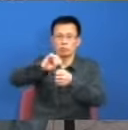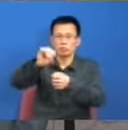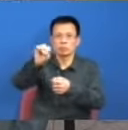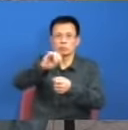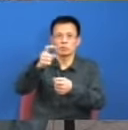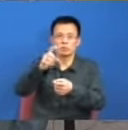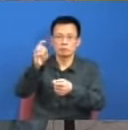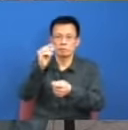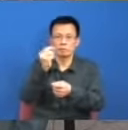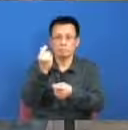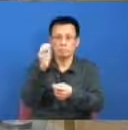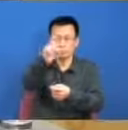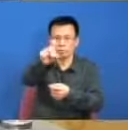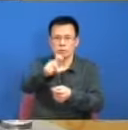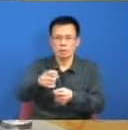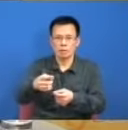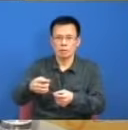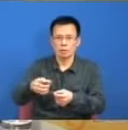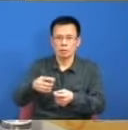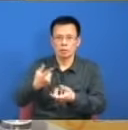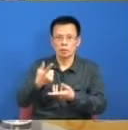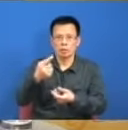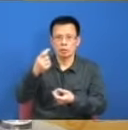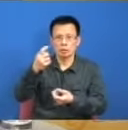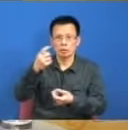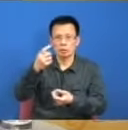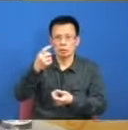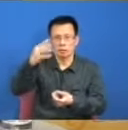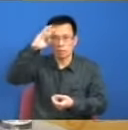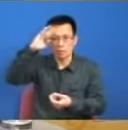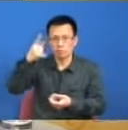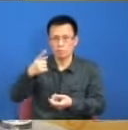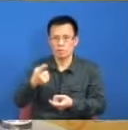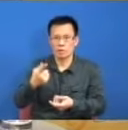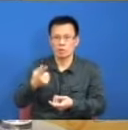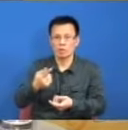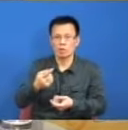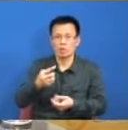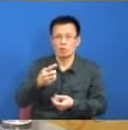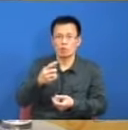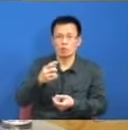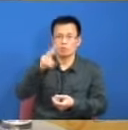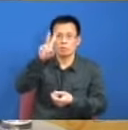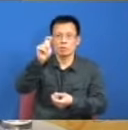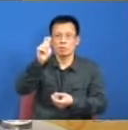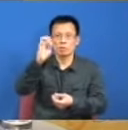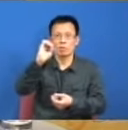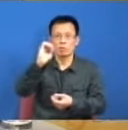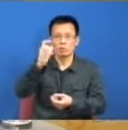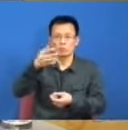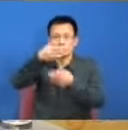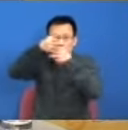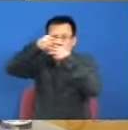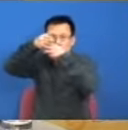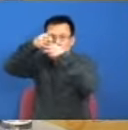其實警察是會將一隊的 video team 即是一堆拍攝隊伍的人呢成功地就入了人